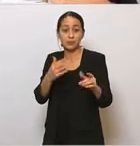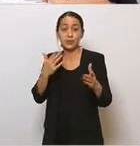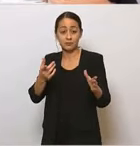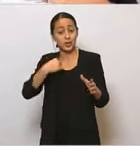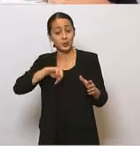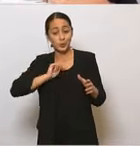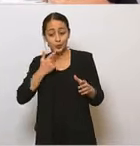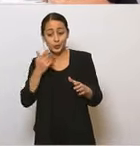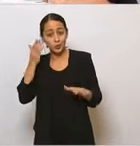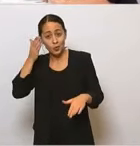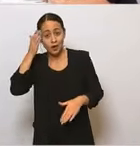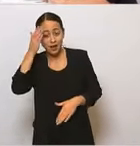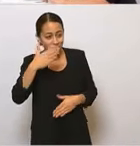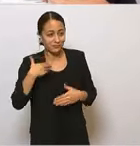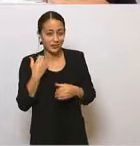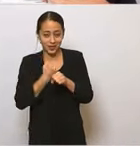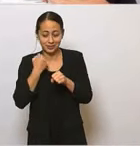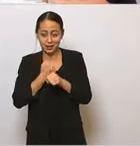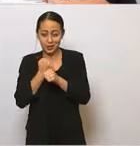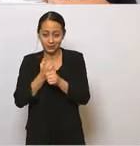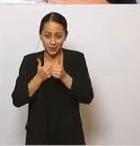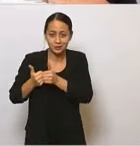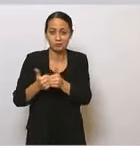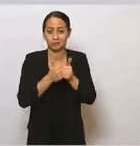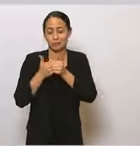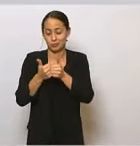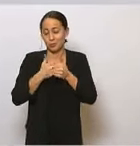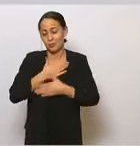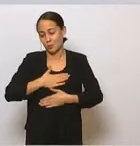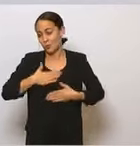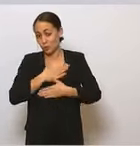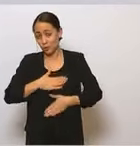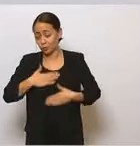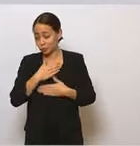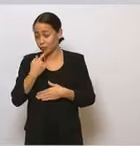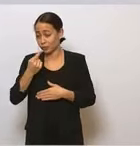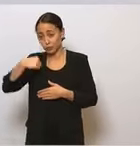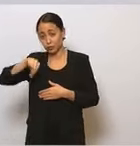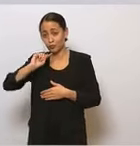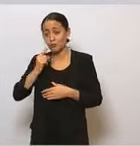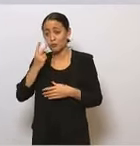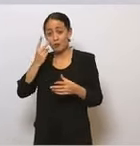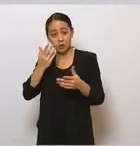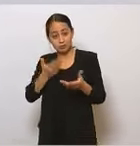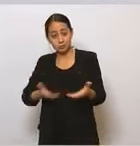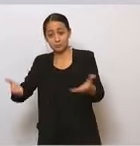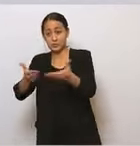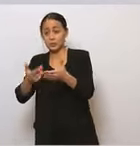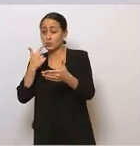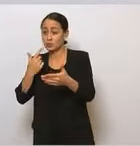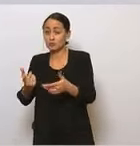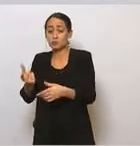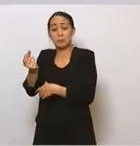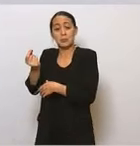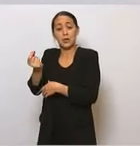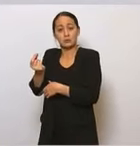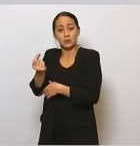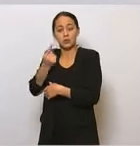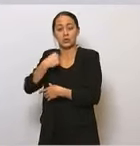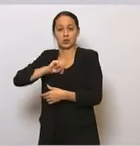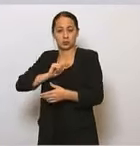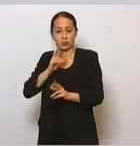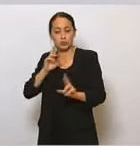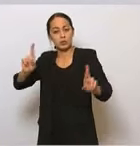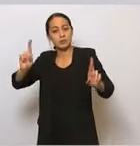vous à l'avenir. Vous êtes pour nous des partenaires et nous espérons que les